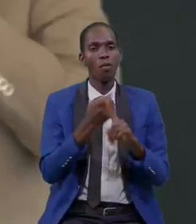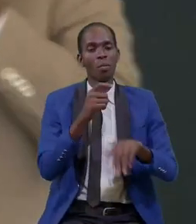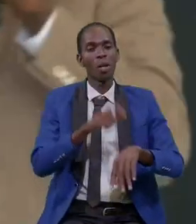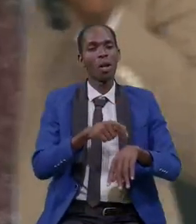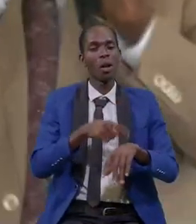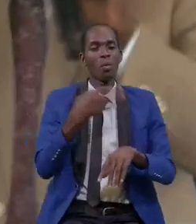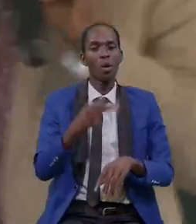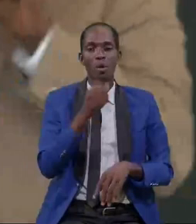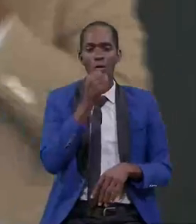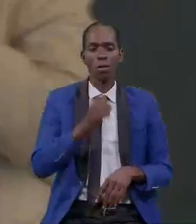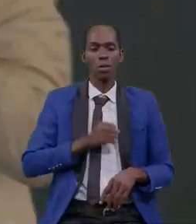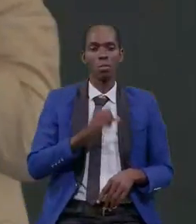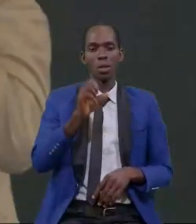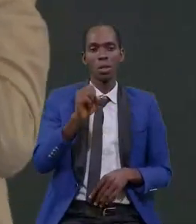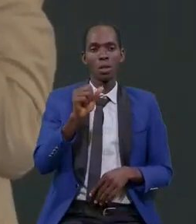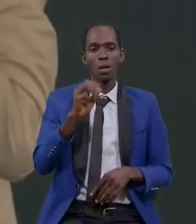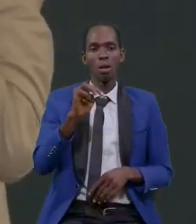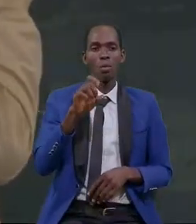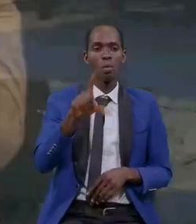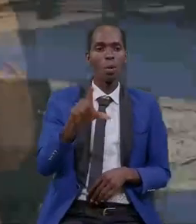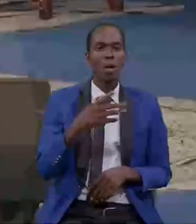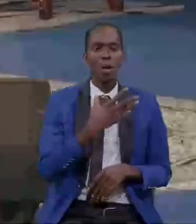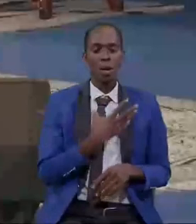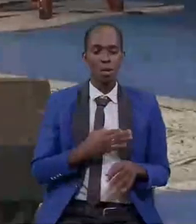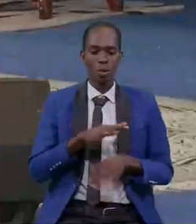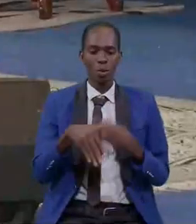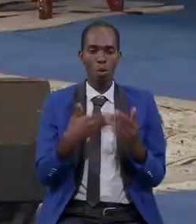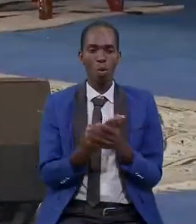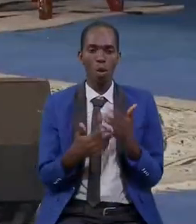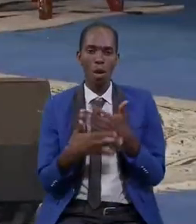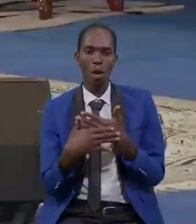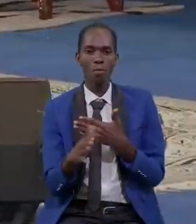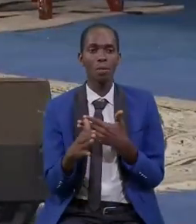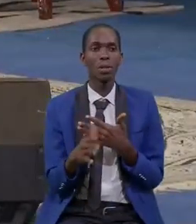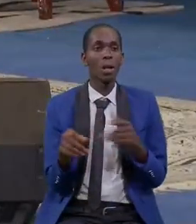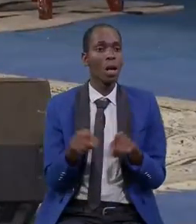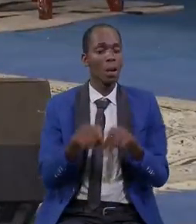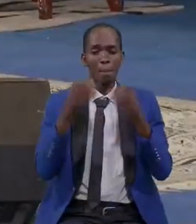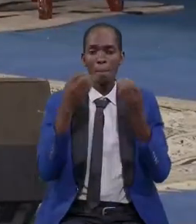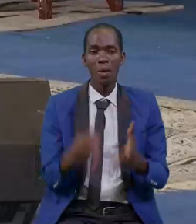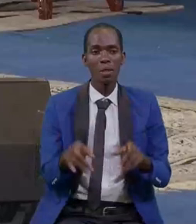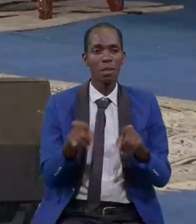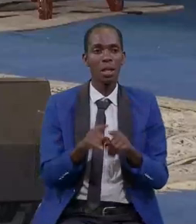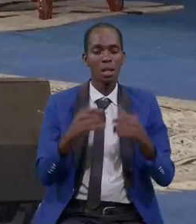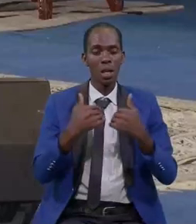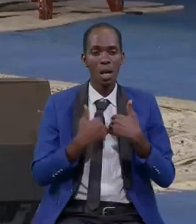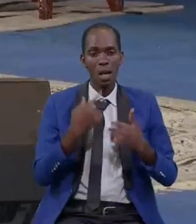qui ont successivement parlé depuis Samuel ont aussi annoncé ces jours-là.